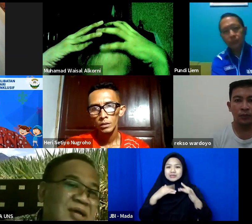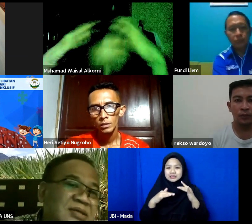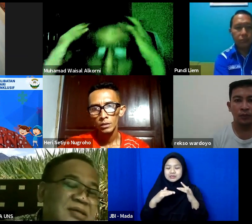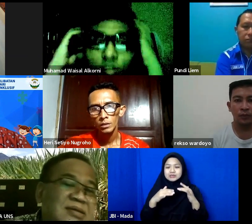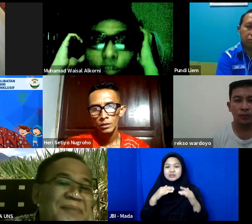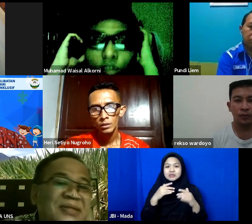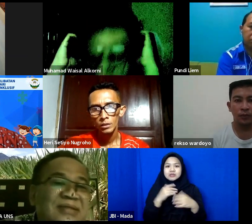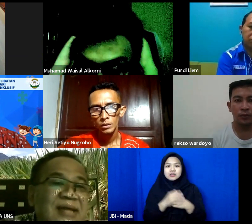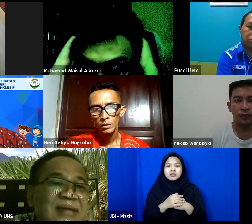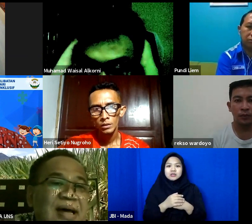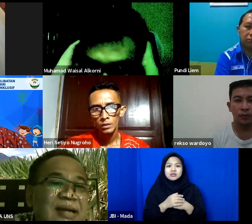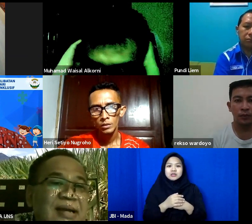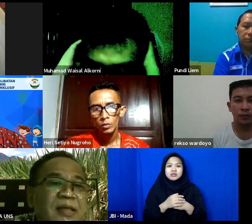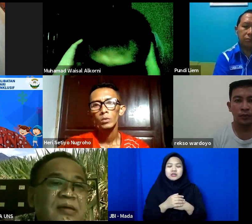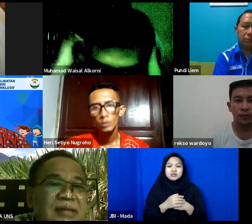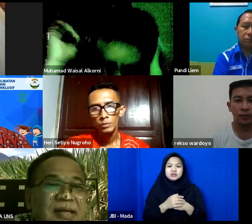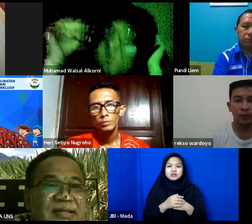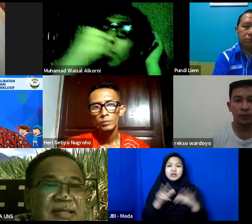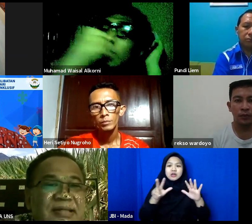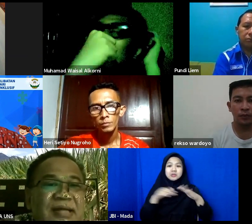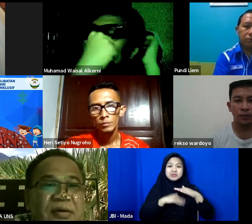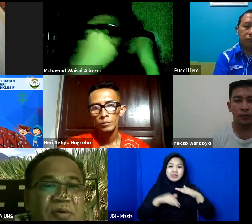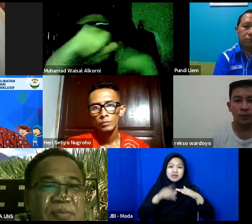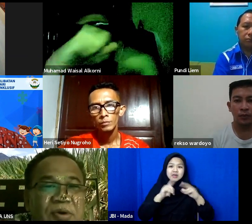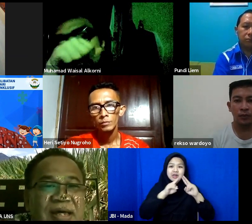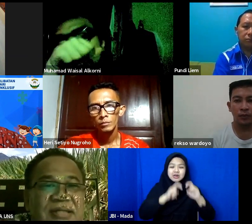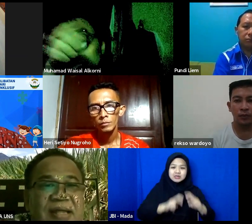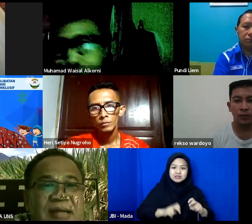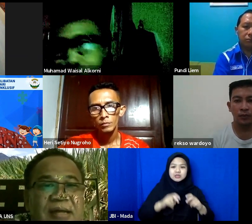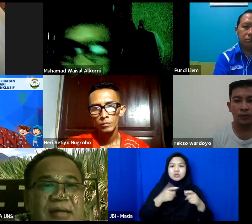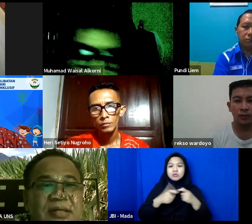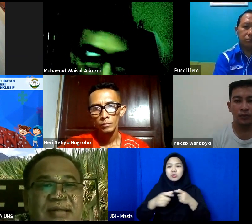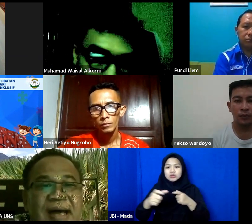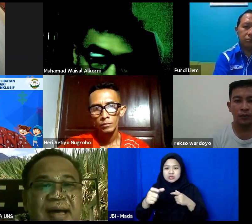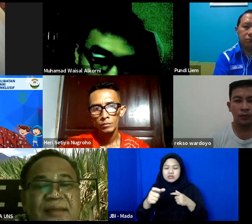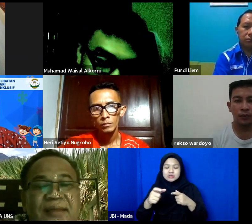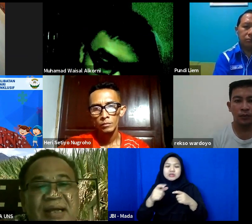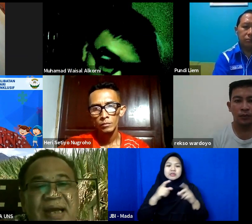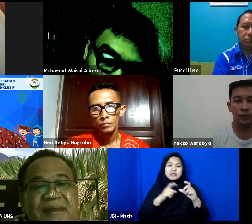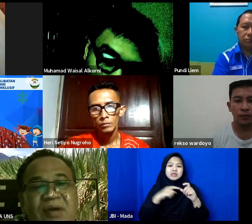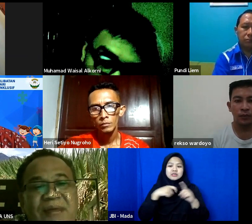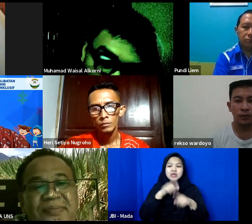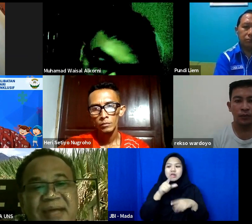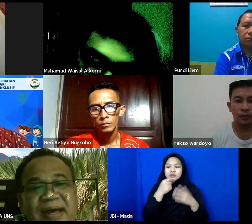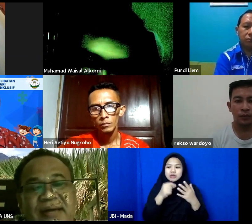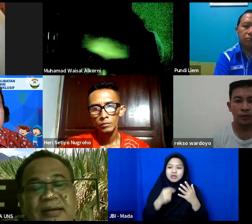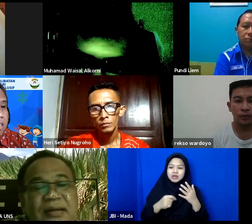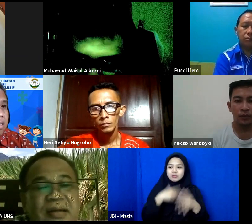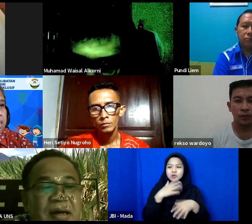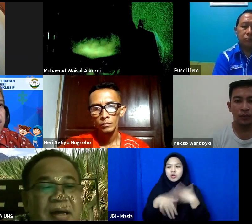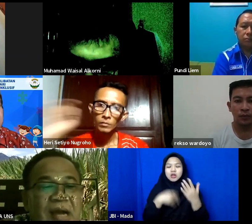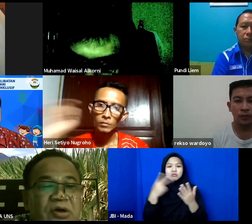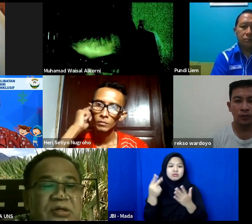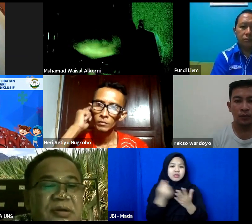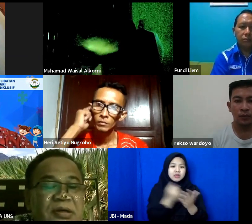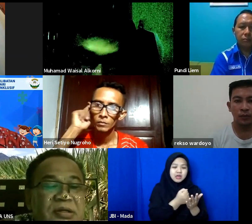akomodasi 8 standar analisis Adaro proses transfer trus KL penilaian pengelolaan pembiayaan